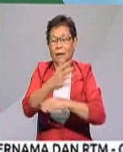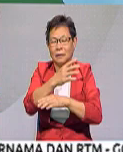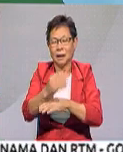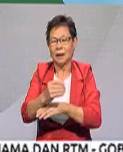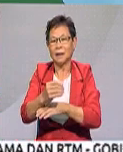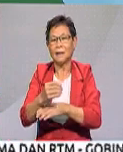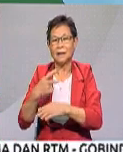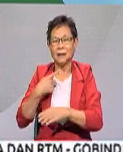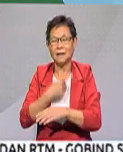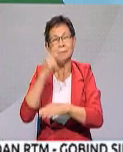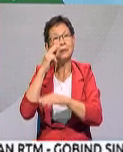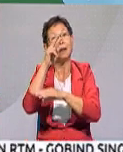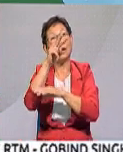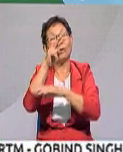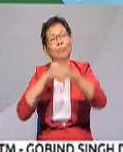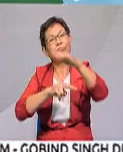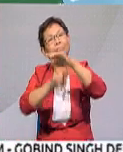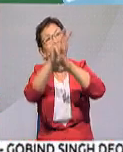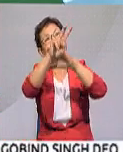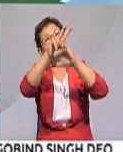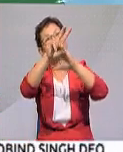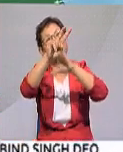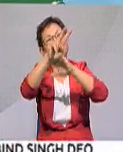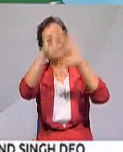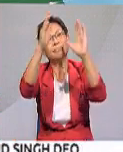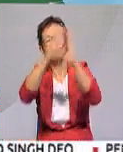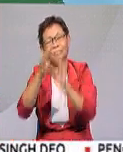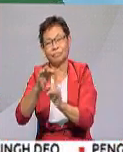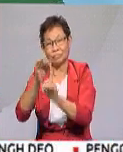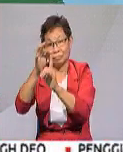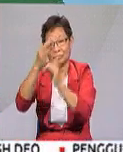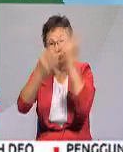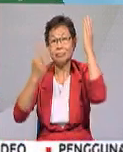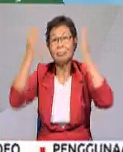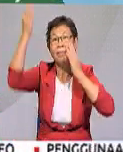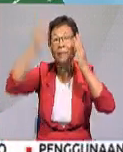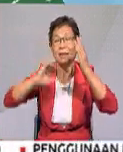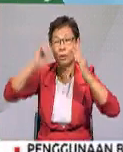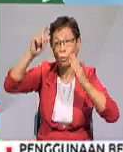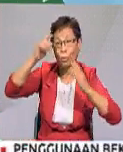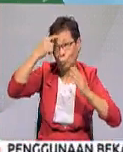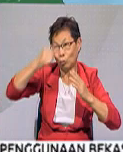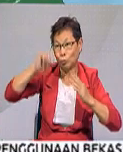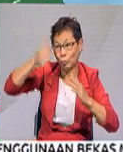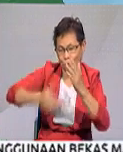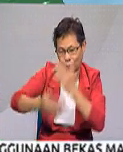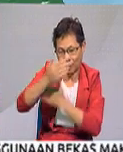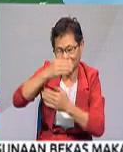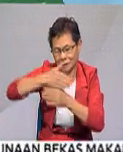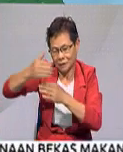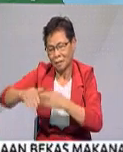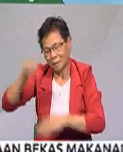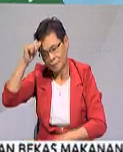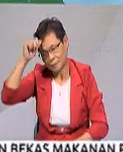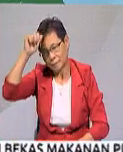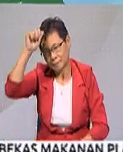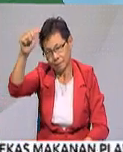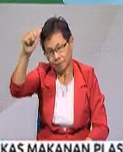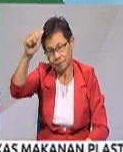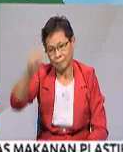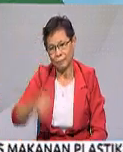Sebelum berpisah, kita ikuti tinjauan cuaca bagi bandar-bandar utama di Malaysia untuk pagi nanti. Sekian,